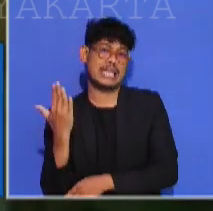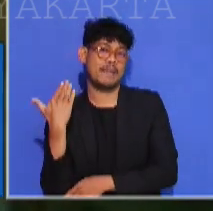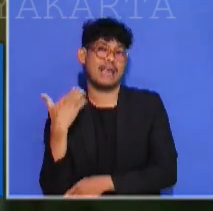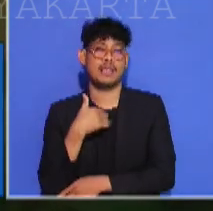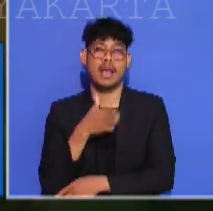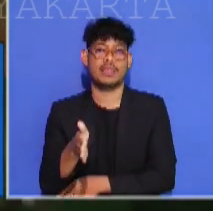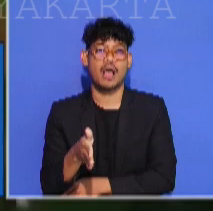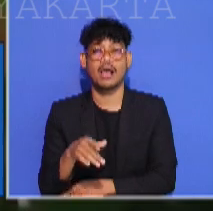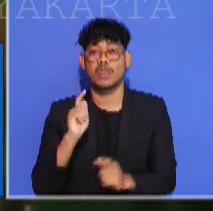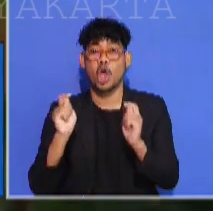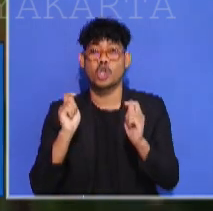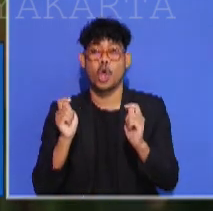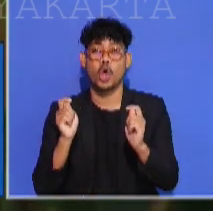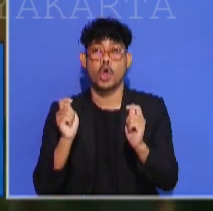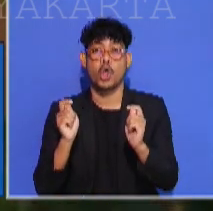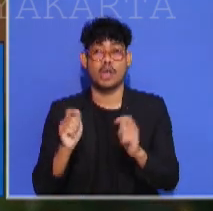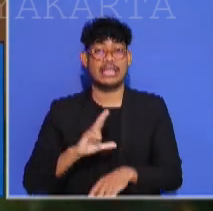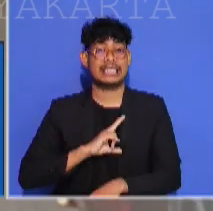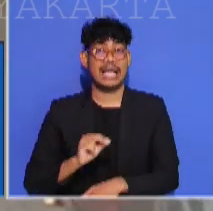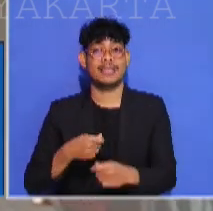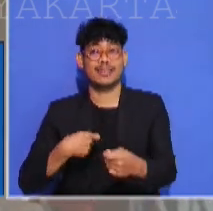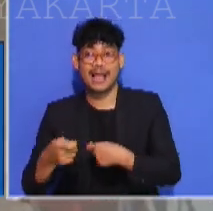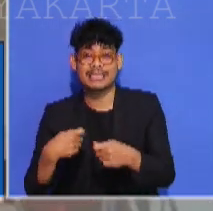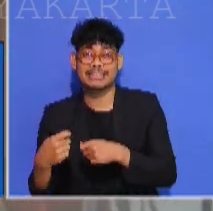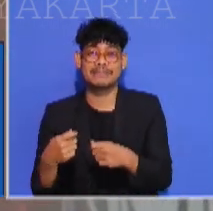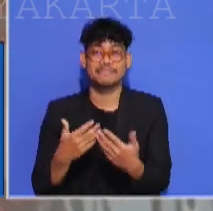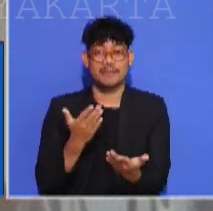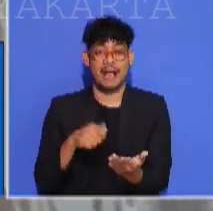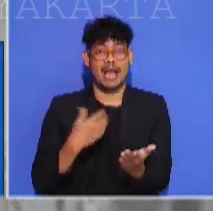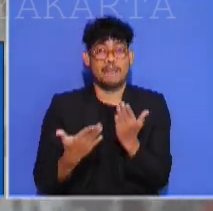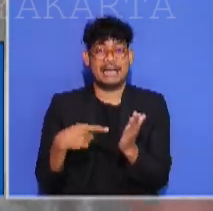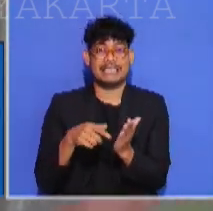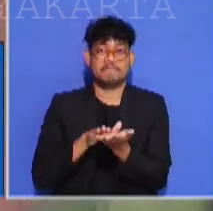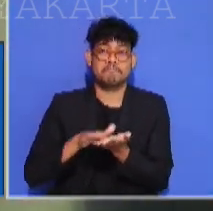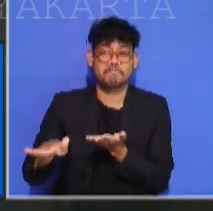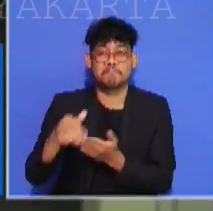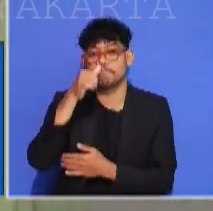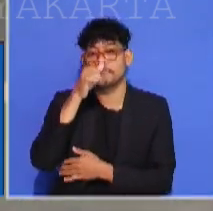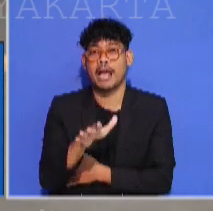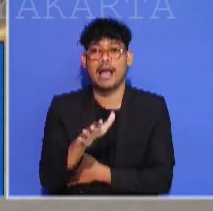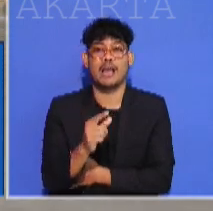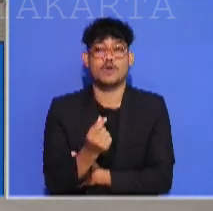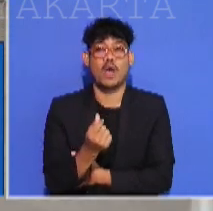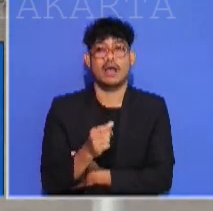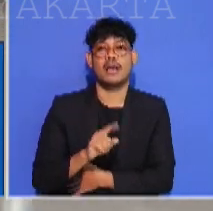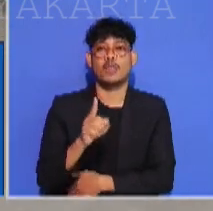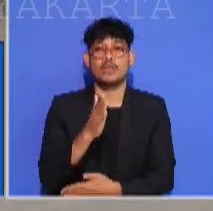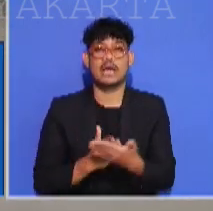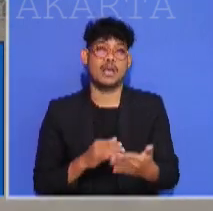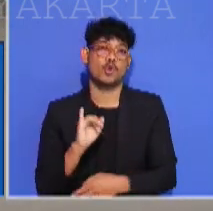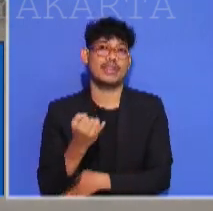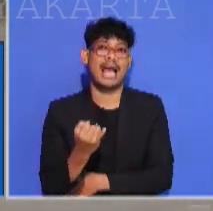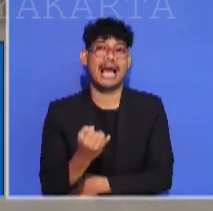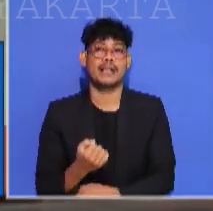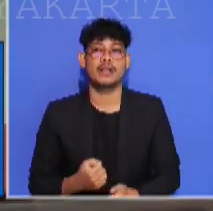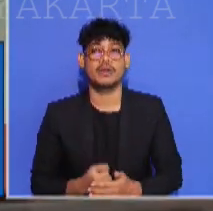sebuah toko kelontong berniat untuk bertransaksi melalui aplikasi transfer dari sebuah bank dengan nominal 1,5 juta rupiah.